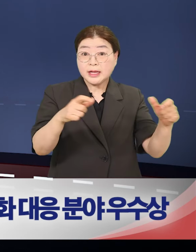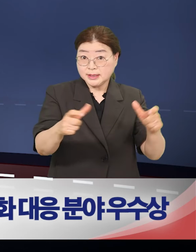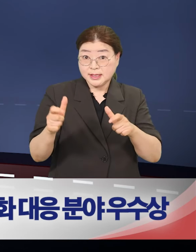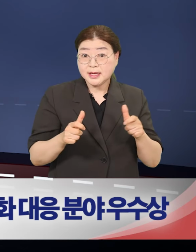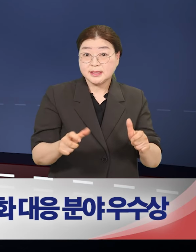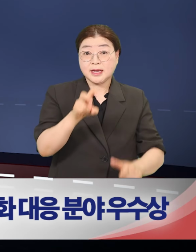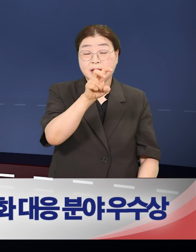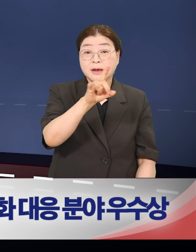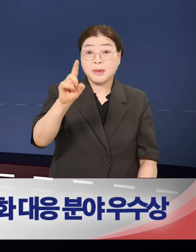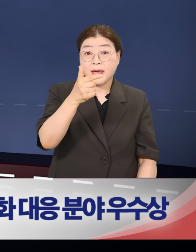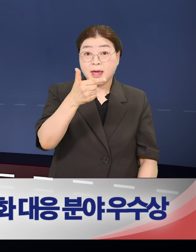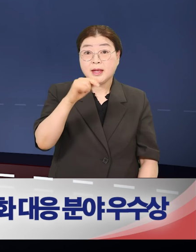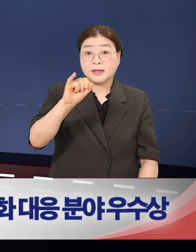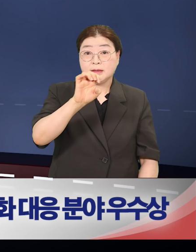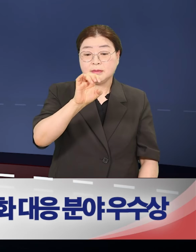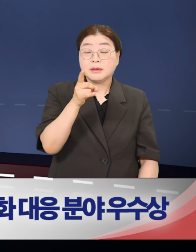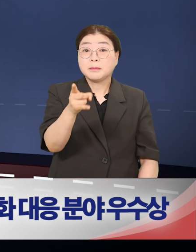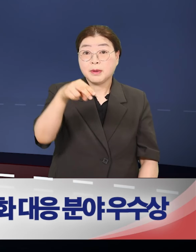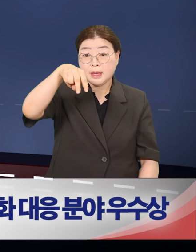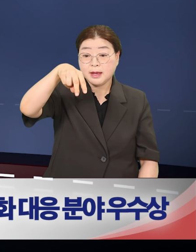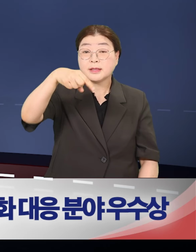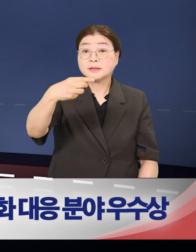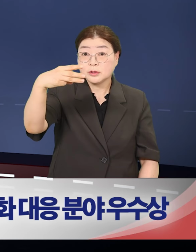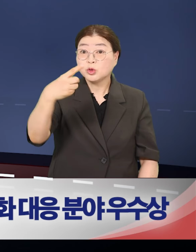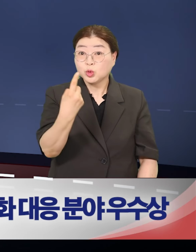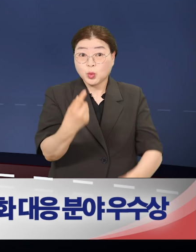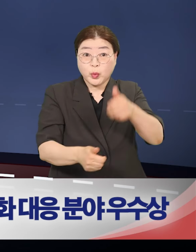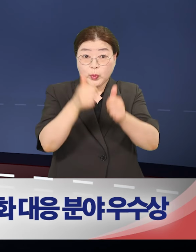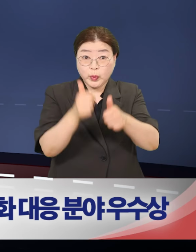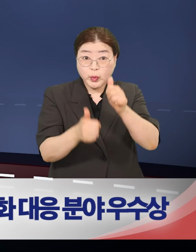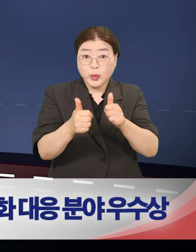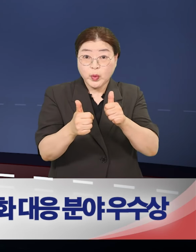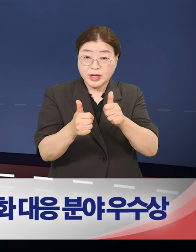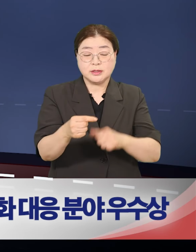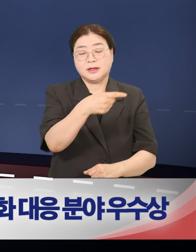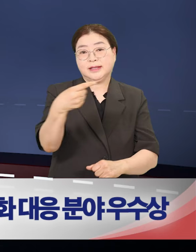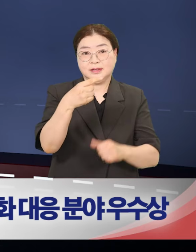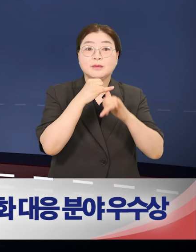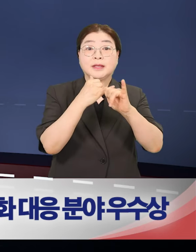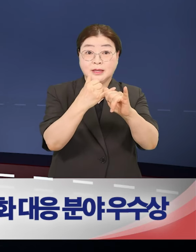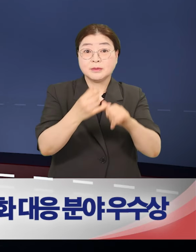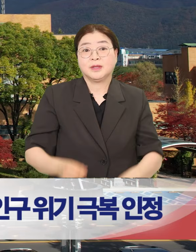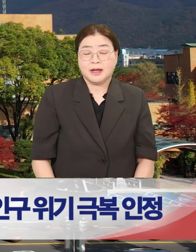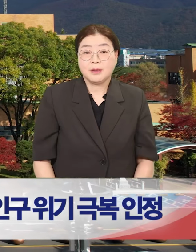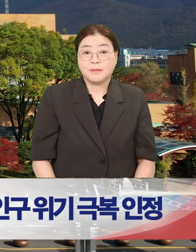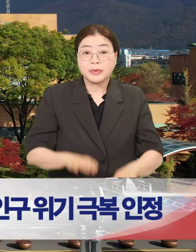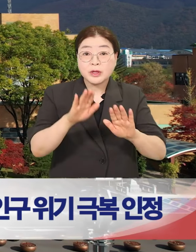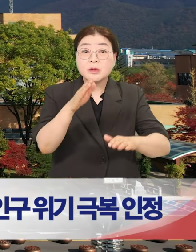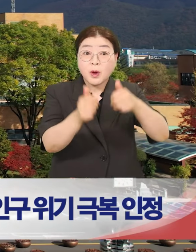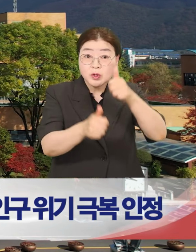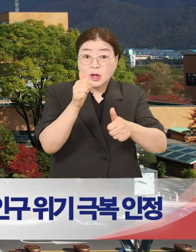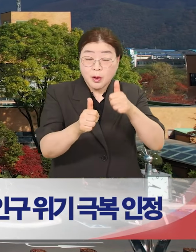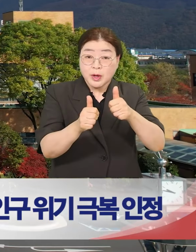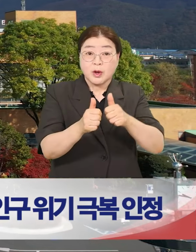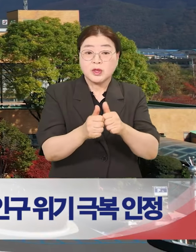기초단체장 매니페스토 우수사례 경진대회에서 인구구조 변화 대응 분야 우수상을 수상했습니다. 사단법인